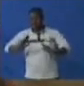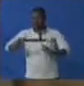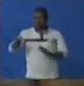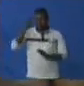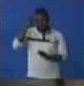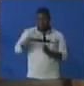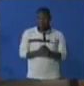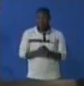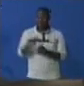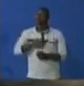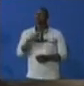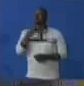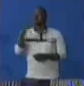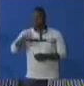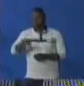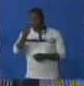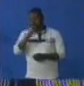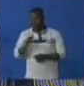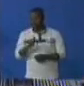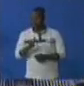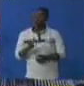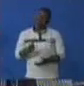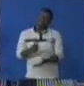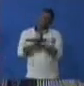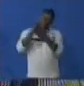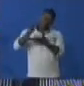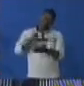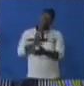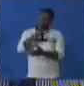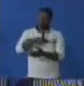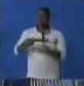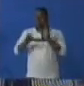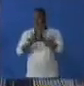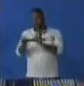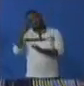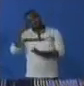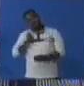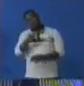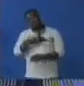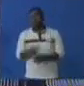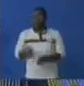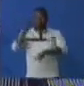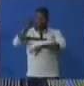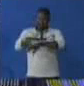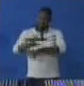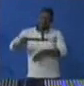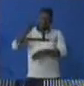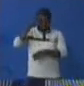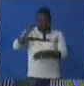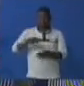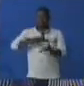que ça nous a aussi inspiré. Et le Conseil des ministres donc de la semaine passée a